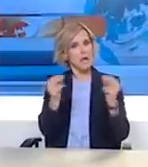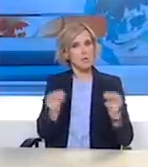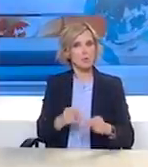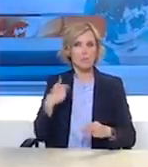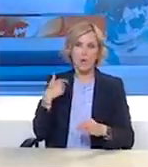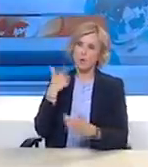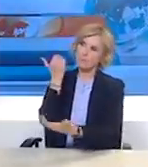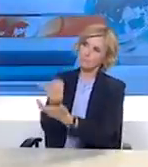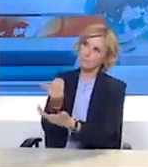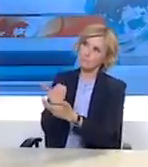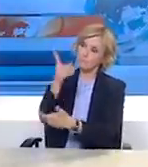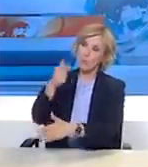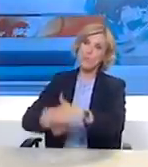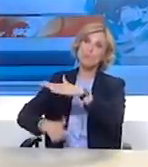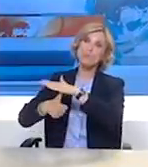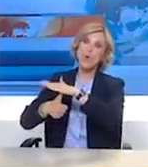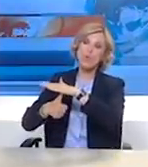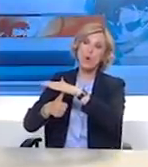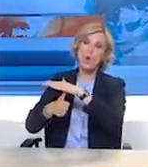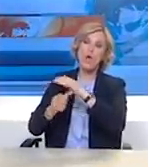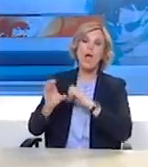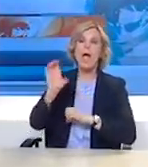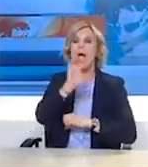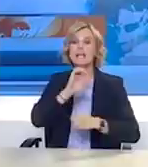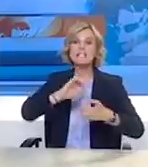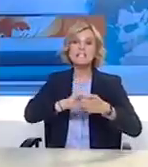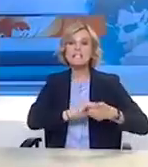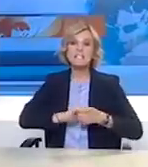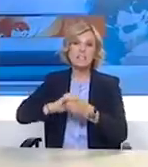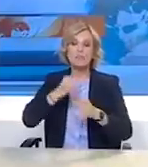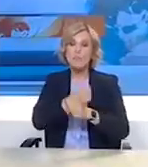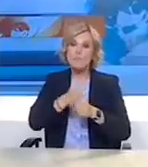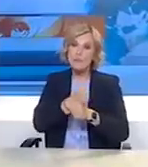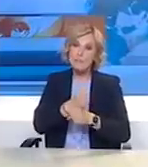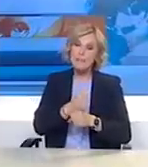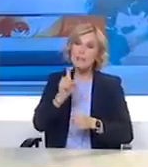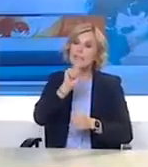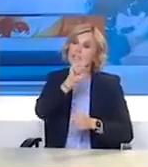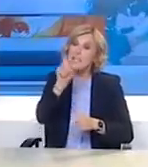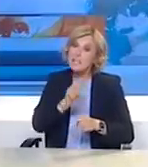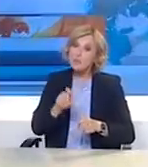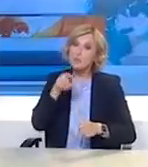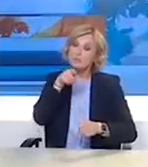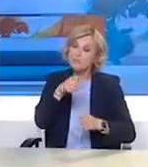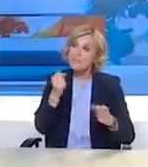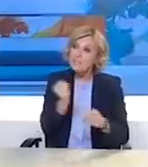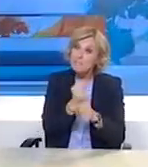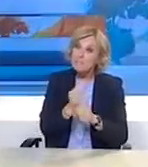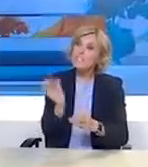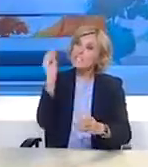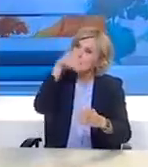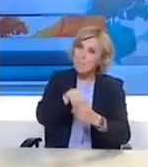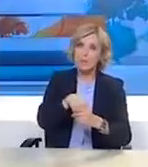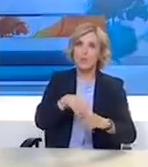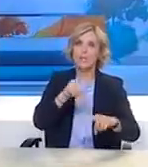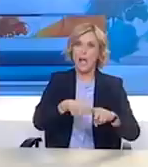Ζήτησα τότε από τον πρόεδρο του ΕΟΦ, τον κύριο Φιλίππου, να κοιτάξει τη δυνατότητα προμήθειας της χώρας μας και συμμετοχή σε μια